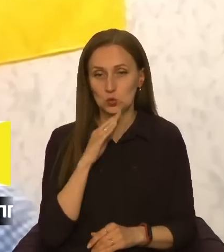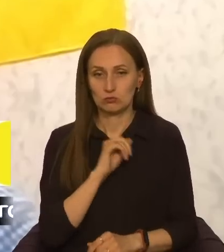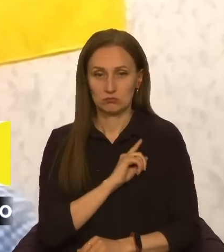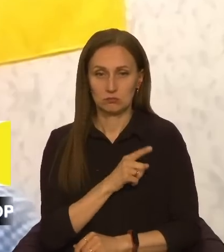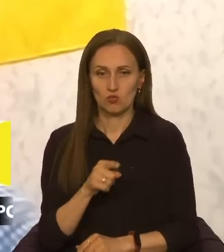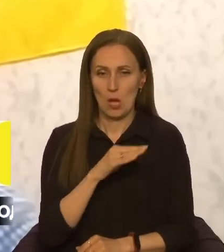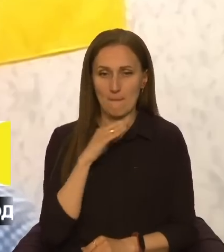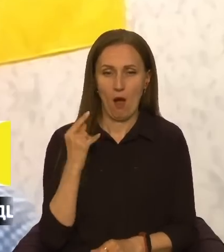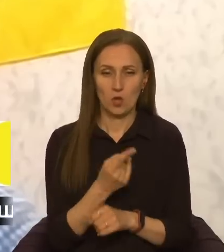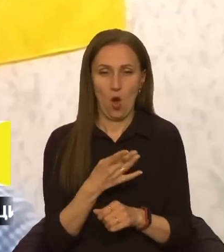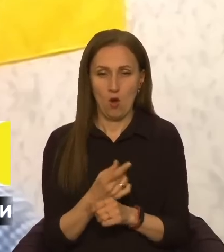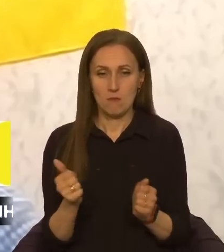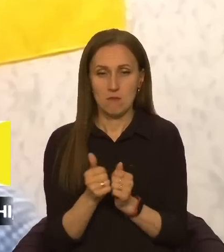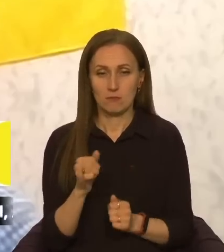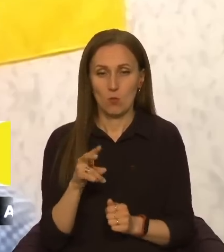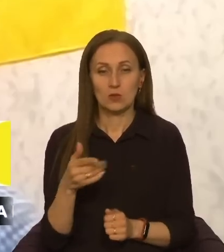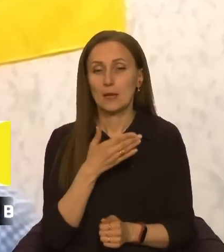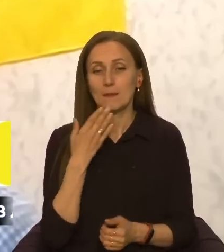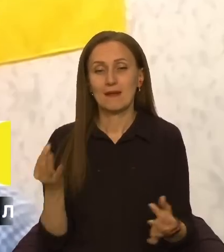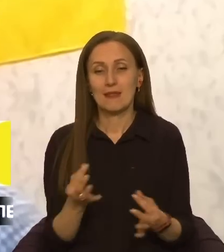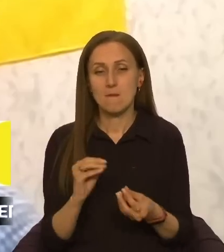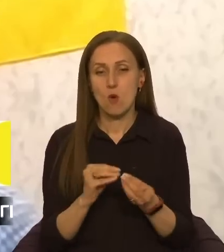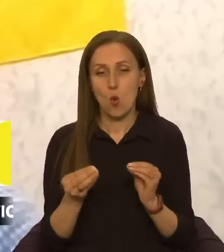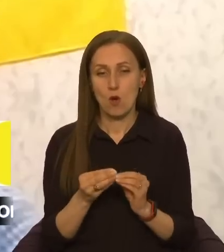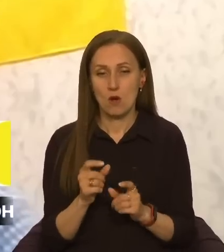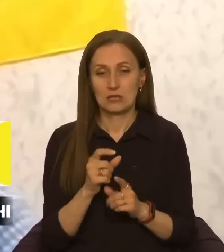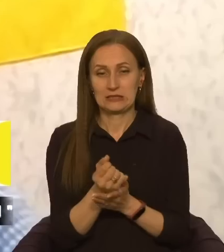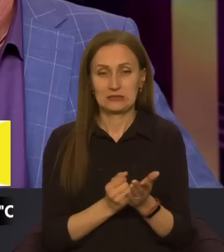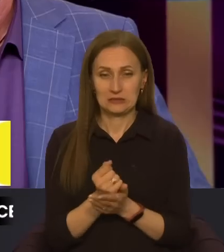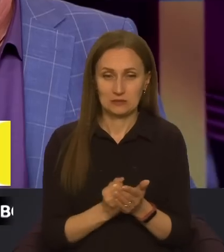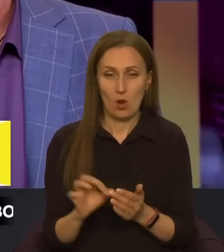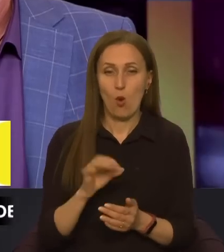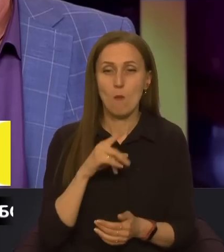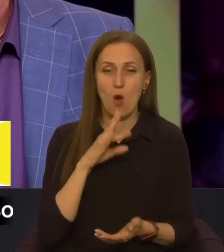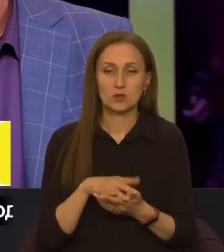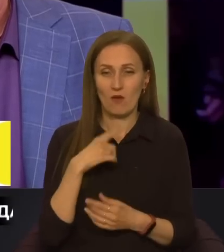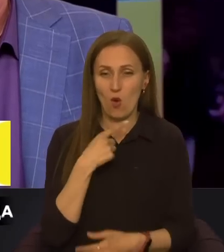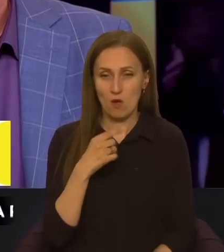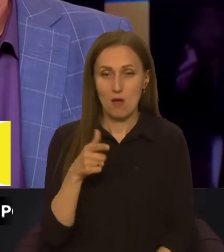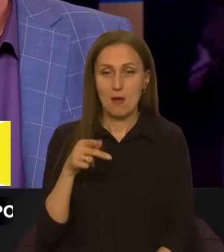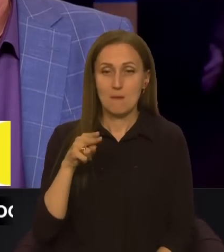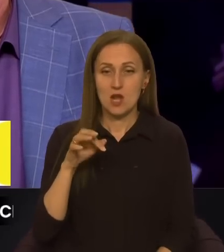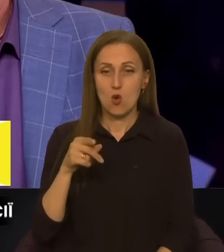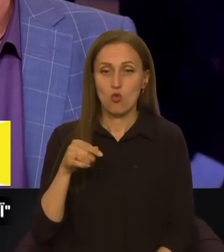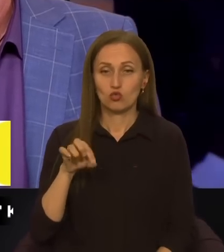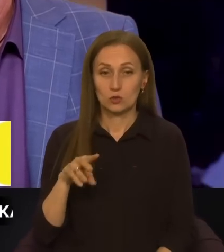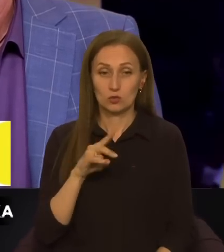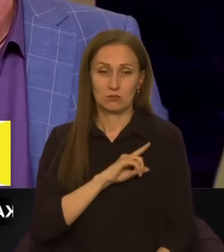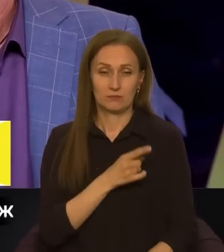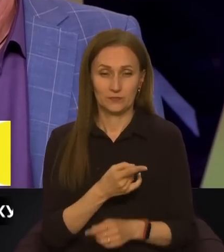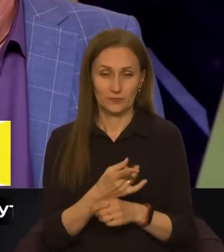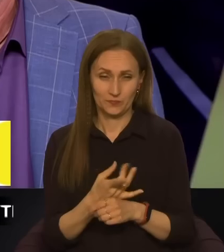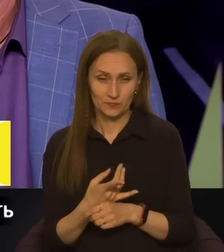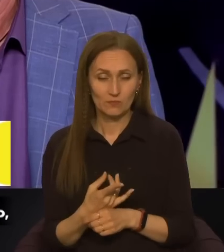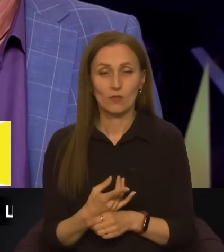В них багато артилерії біля Бахмута, і там немає ніякої проблеми з боєприпасами, про яку постійно говорить Пригожин. Тому інтенсивність